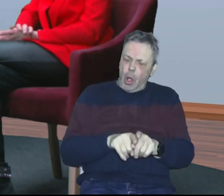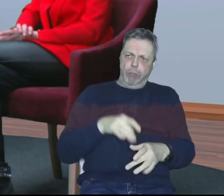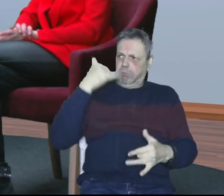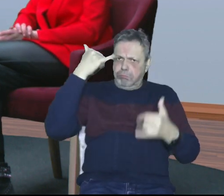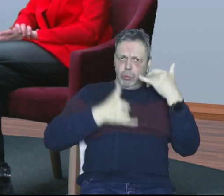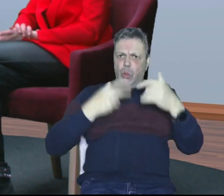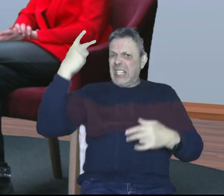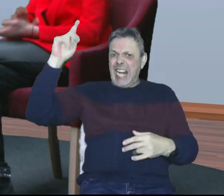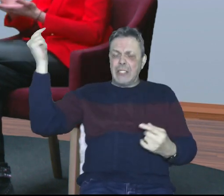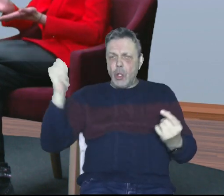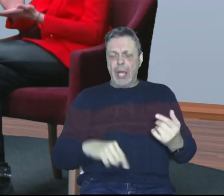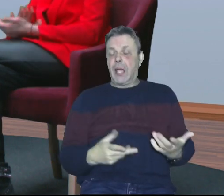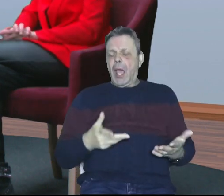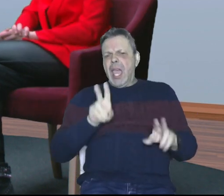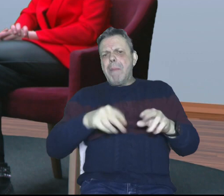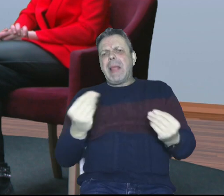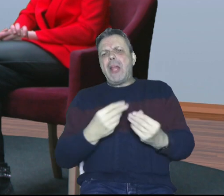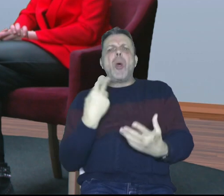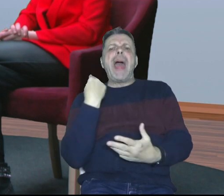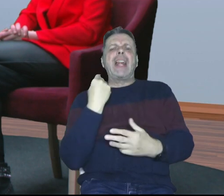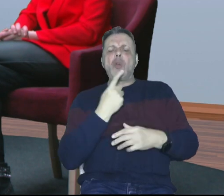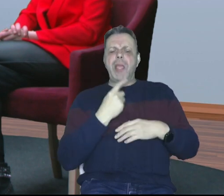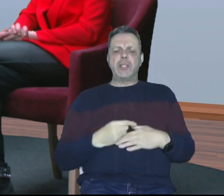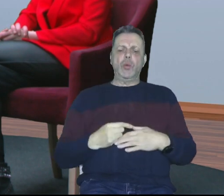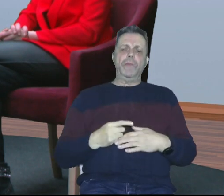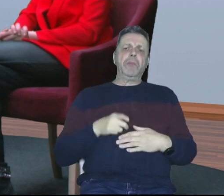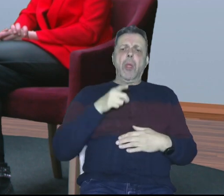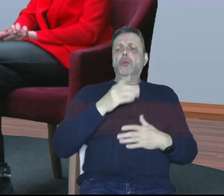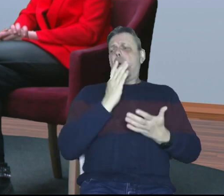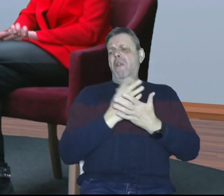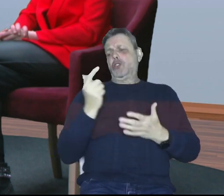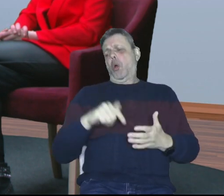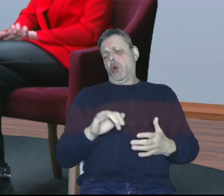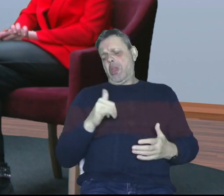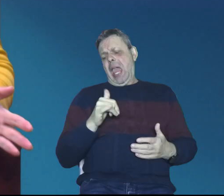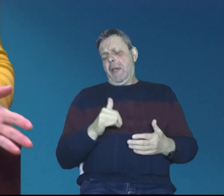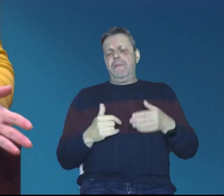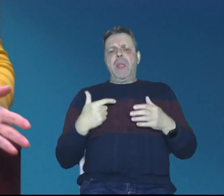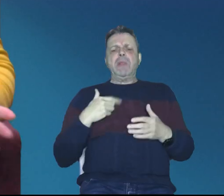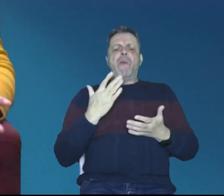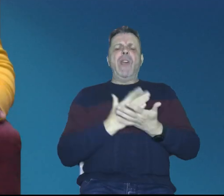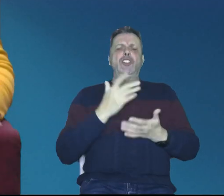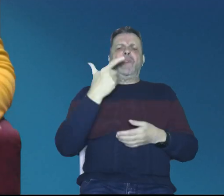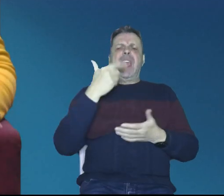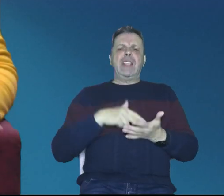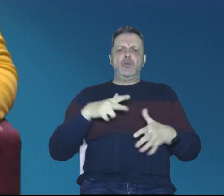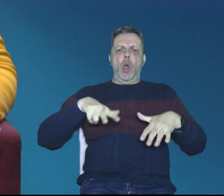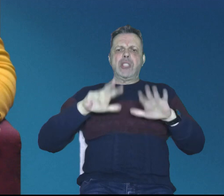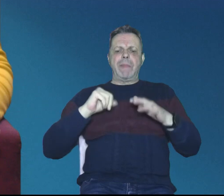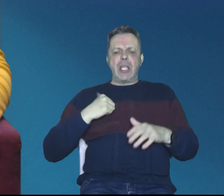i po zimi. Da li namjeravate možda nešto i na engleskom jeziku? Pa to je nekako došlo već spontano. Znači, već